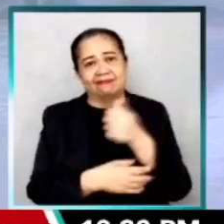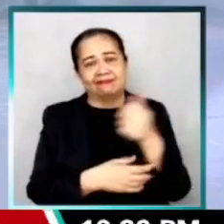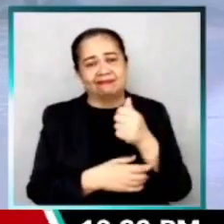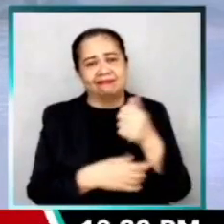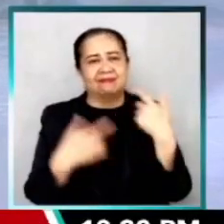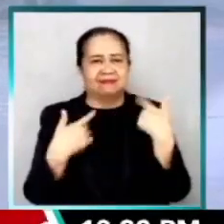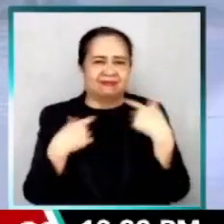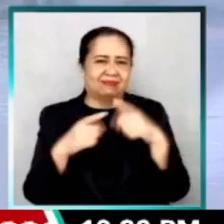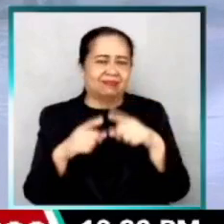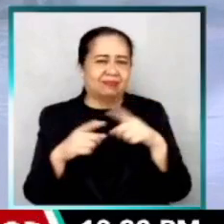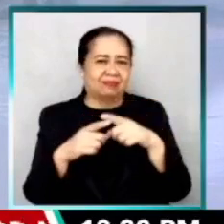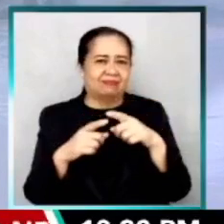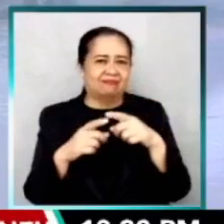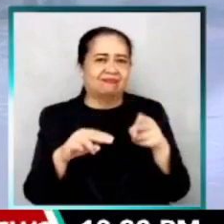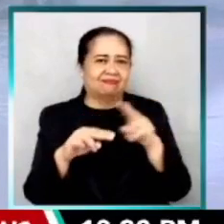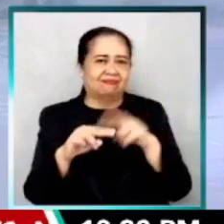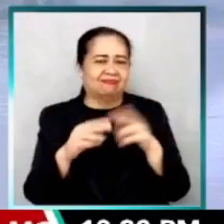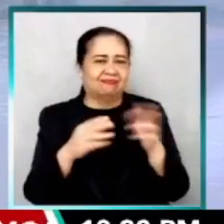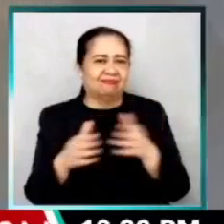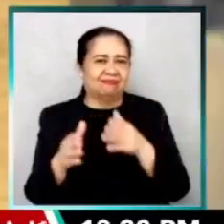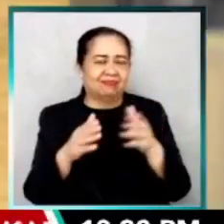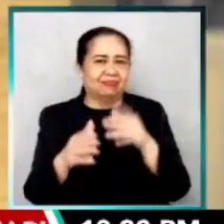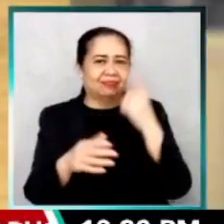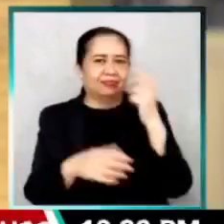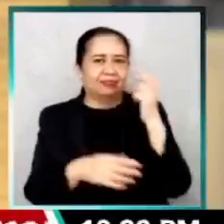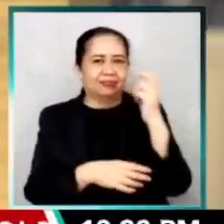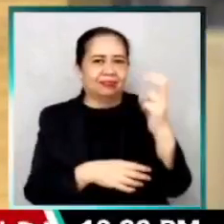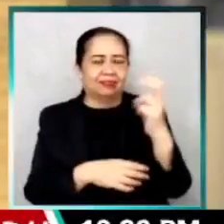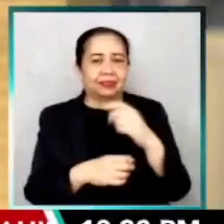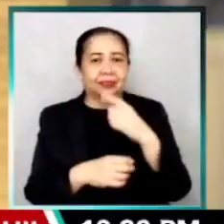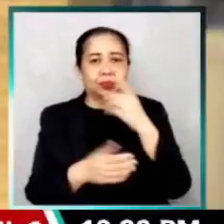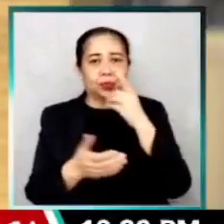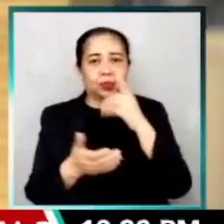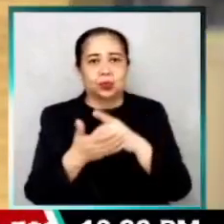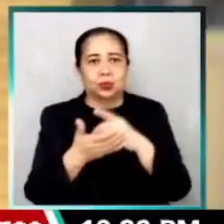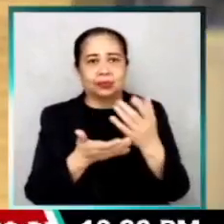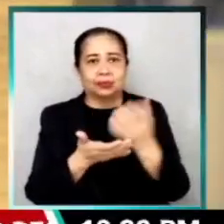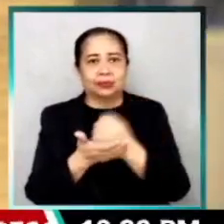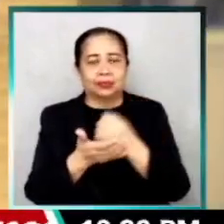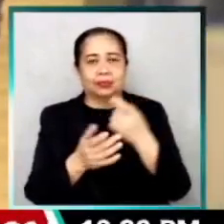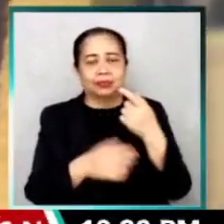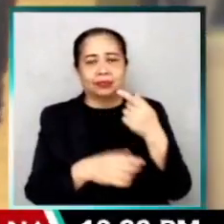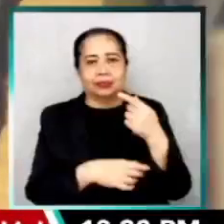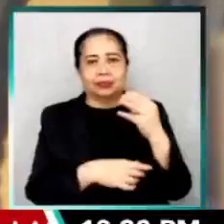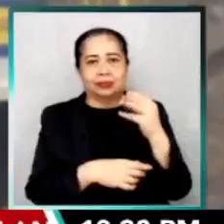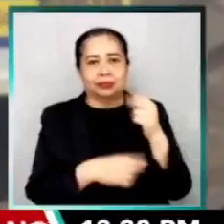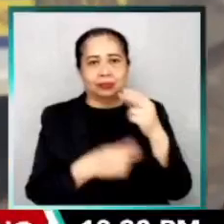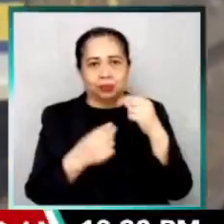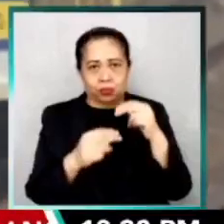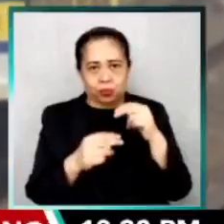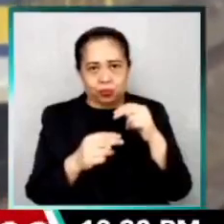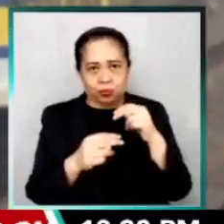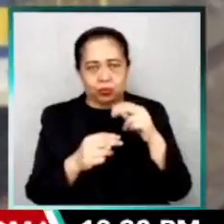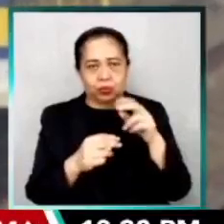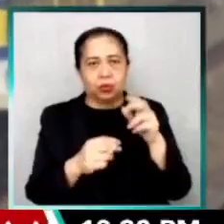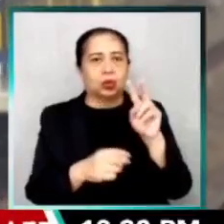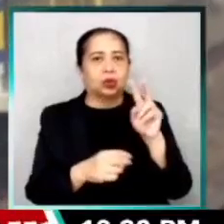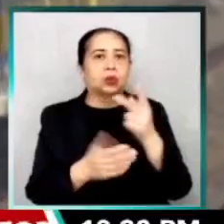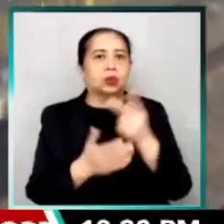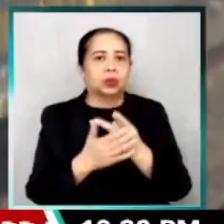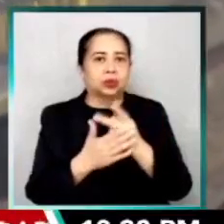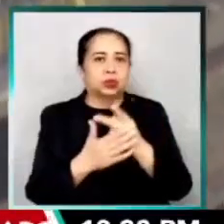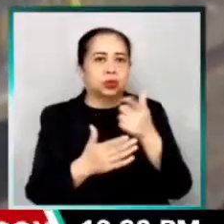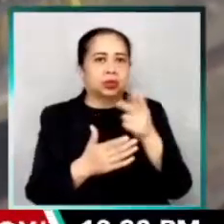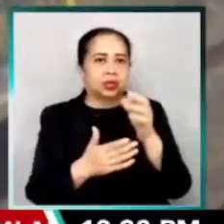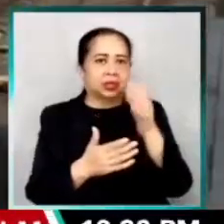kasing taas singil sa mga tren. Sa dokumentong nakuha ng GMA Integrated News, 2 pesos and 29 centavos